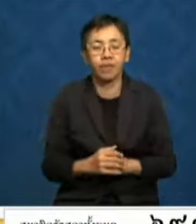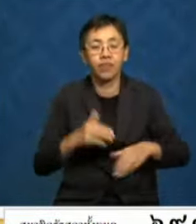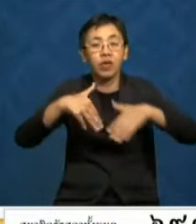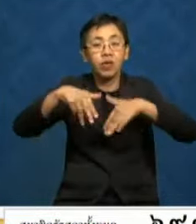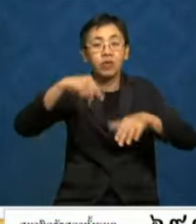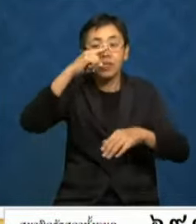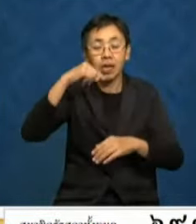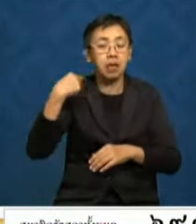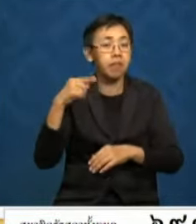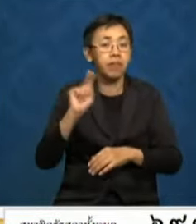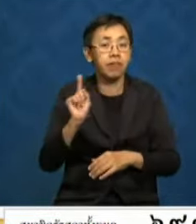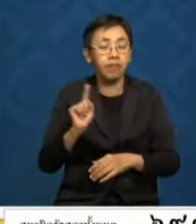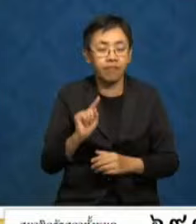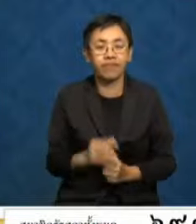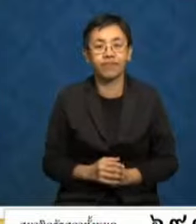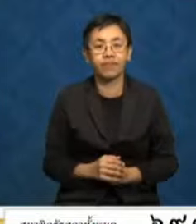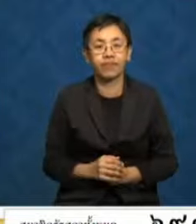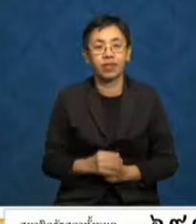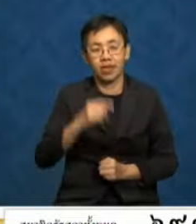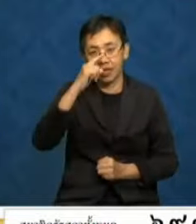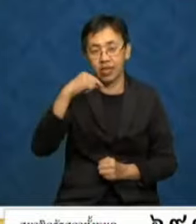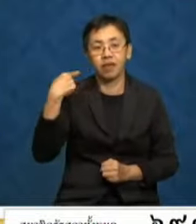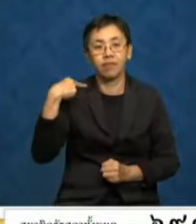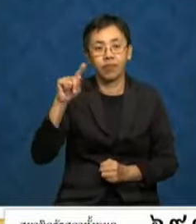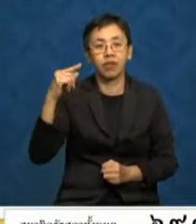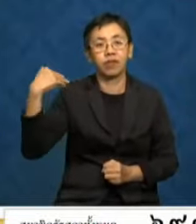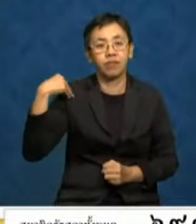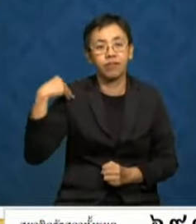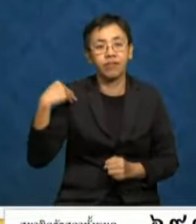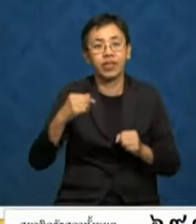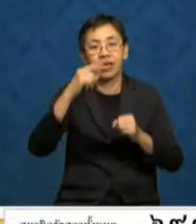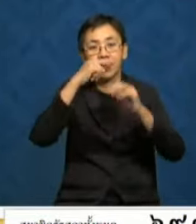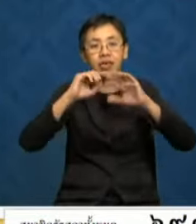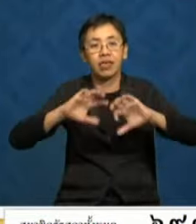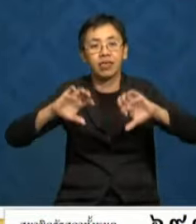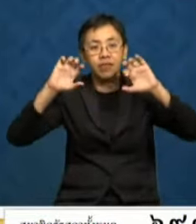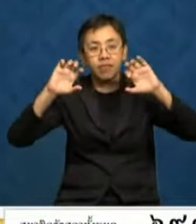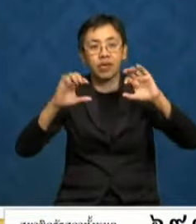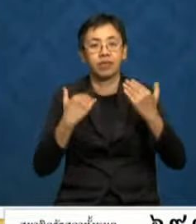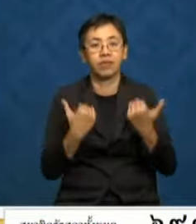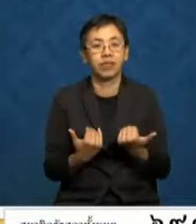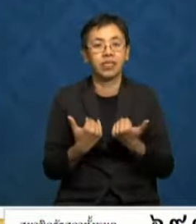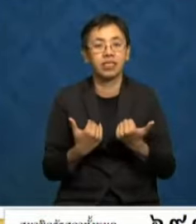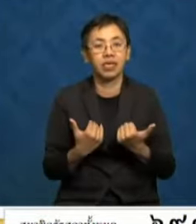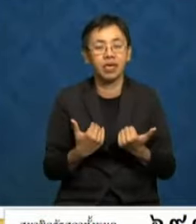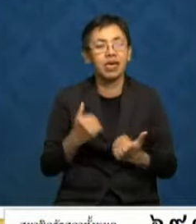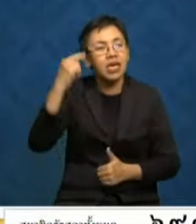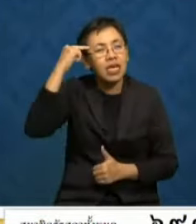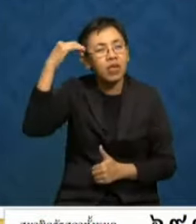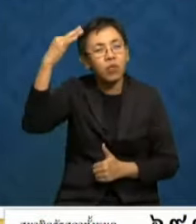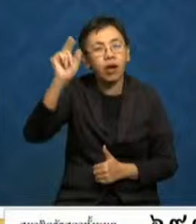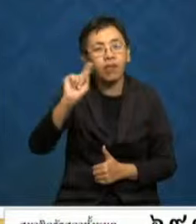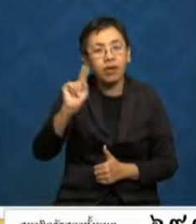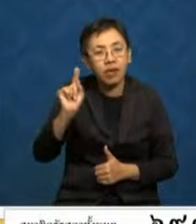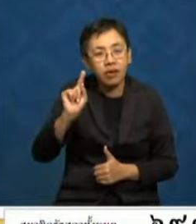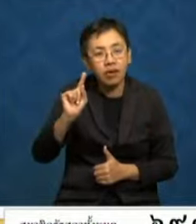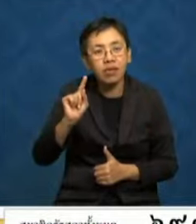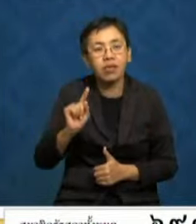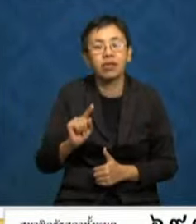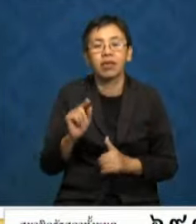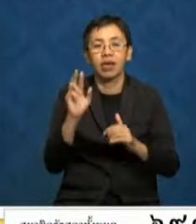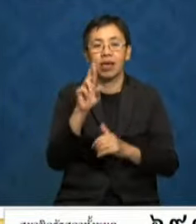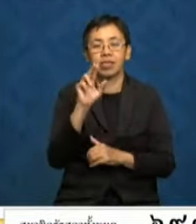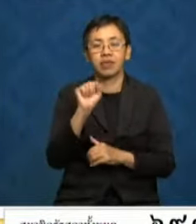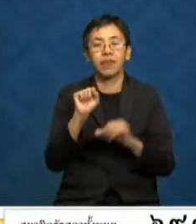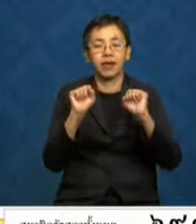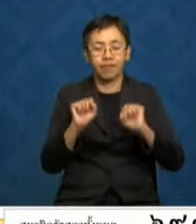ได้รับแน่นอนครับหลายๆสิ่งหลายๆส่วนที่รัฐบาลจากนี้ไปหลังจากที่วันนี้หวังเป็นอย่างยิ่งว่าจะได้รับความเห็นชอบจากรัฐสภ